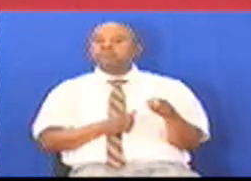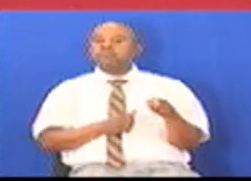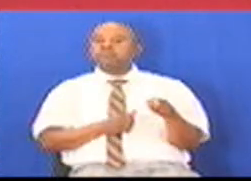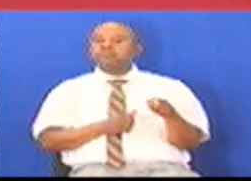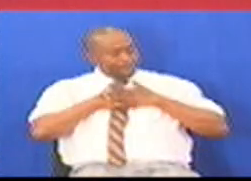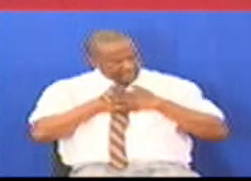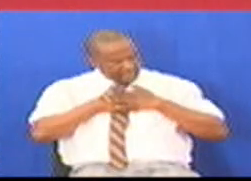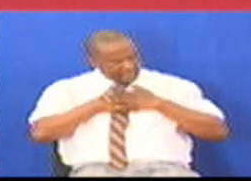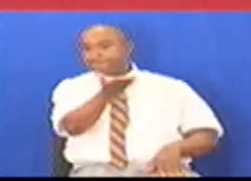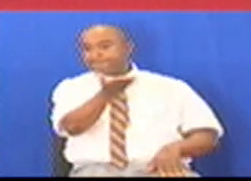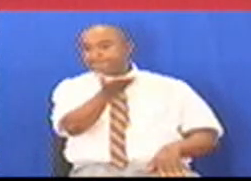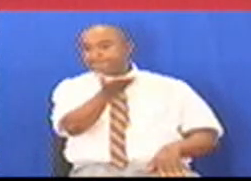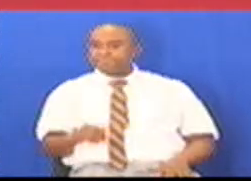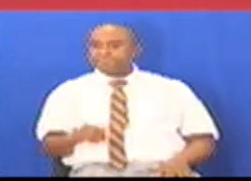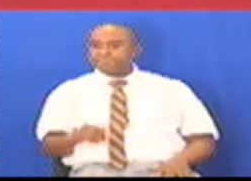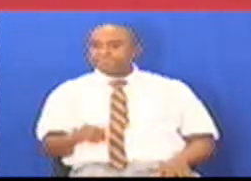sana.